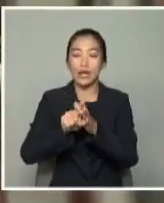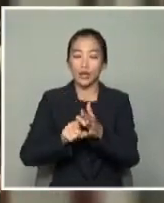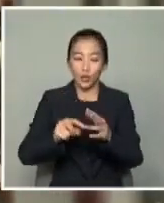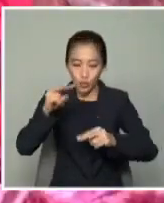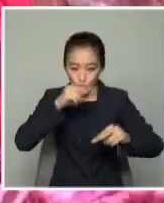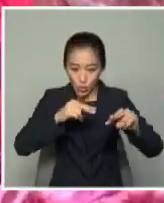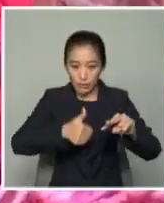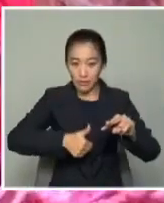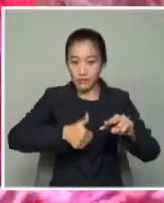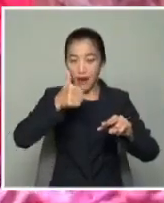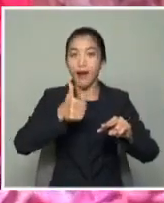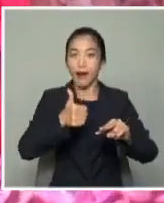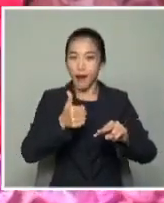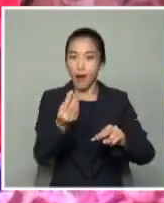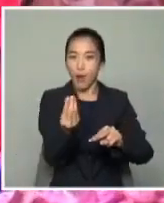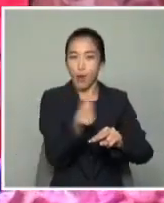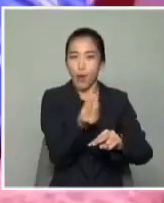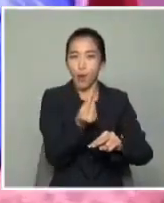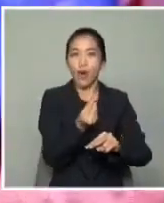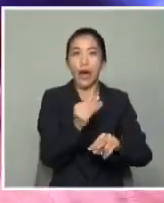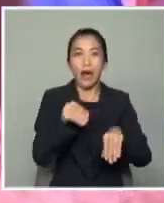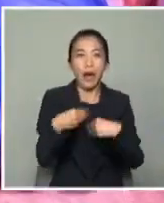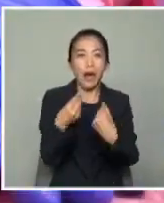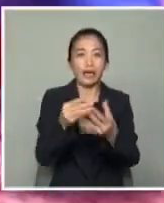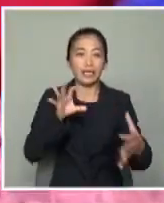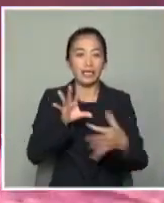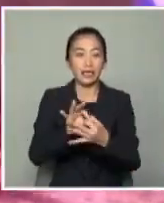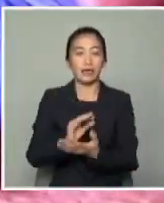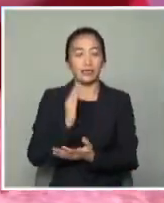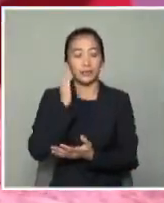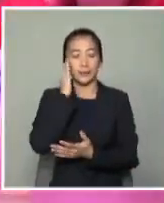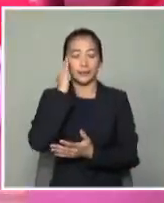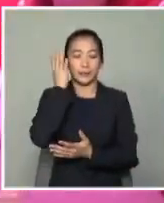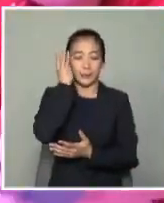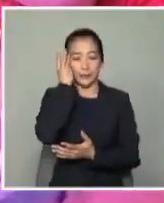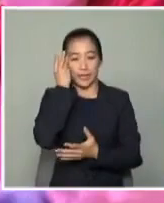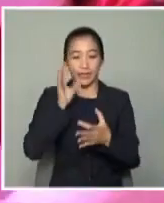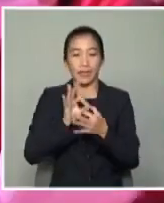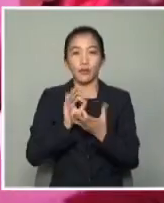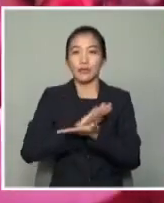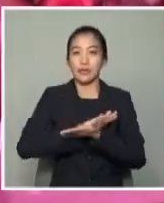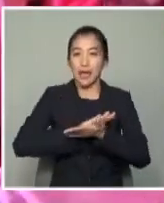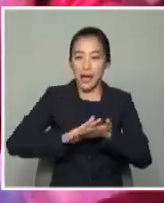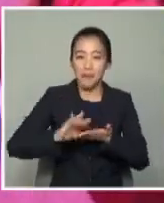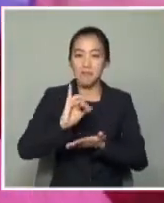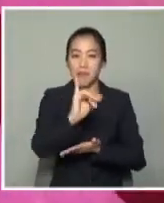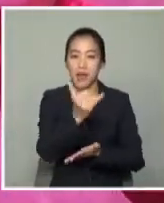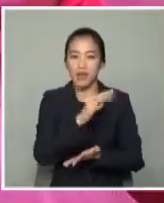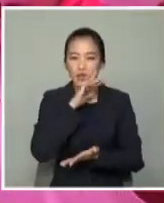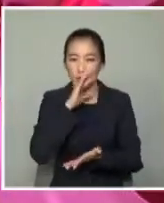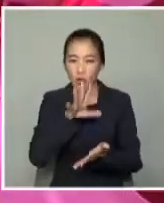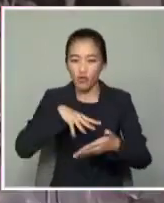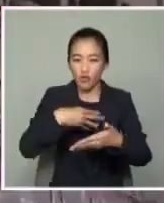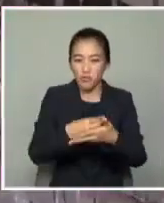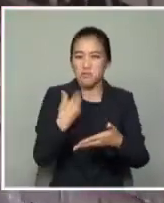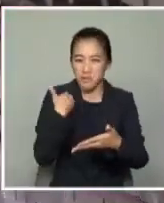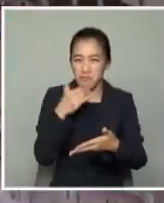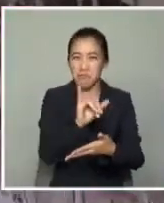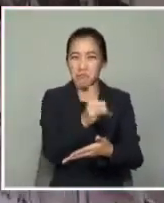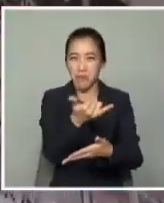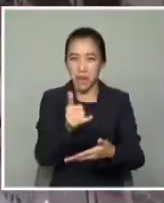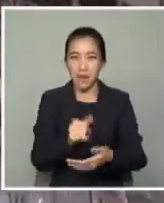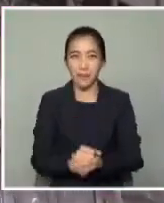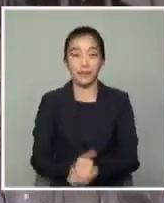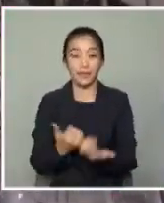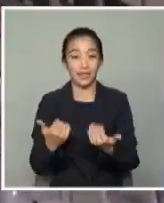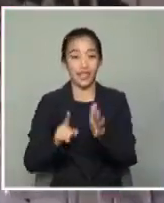พื่อเป็นการป้องกันและให้ตระหนักถึงความสะอาดรวมถึงการปนเปื้อนที่อาจจะมากับอาหารได้ค่ะสำหรับเชื้อโควิด-19 มี